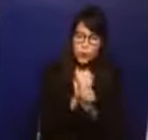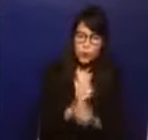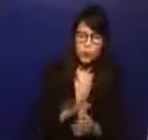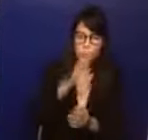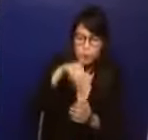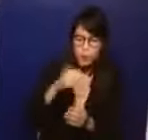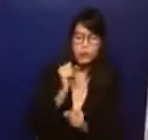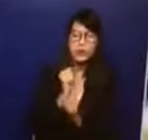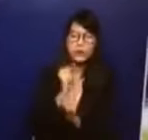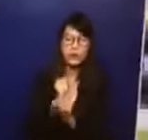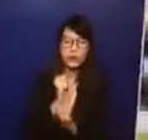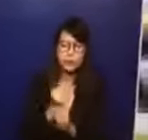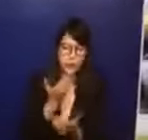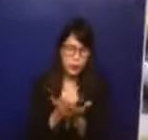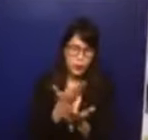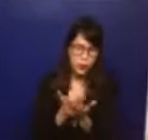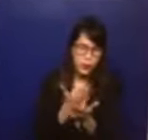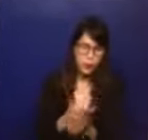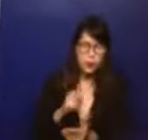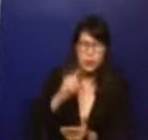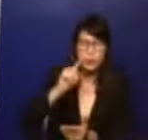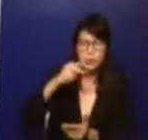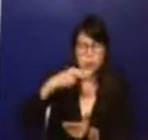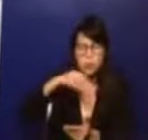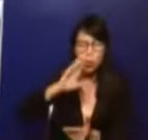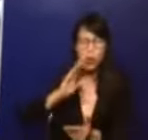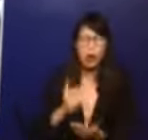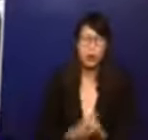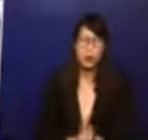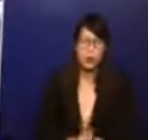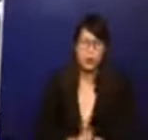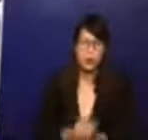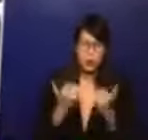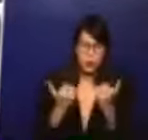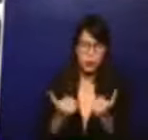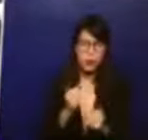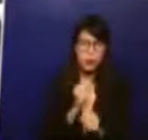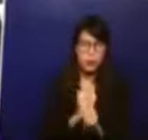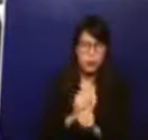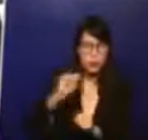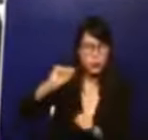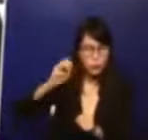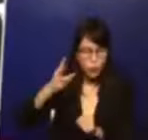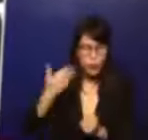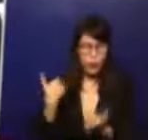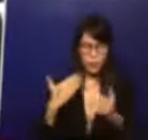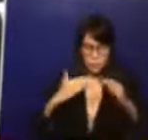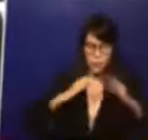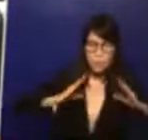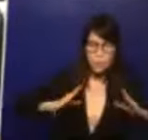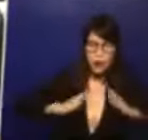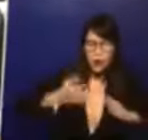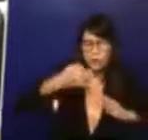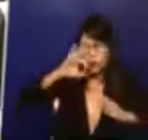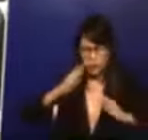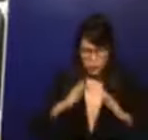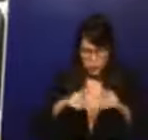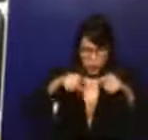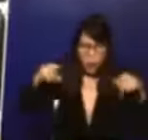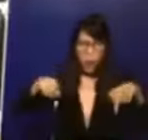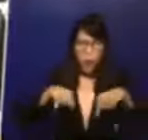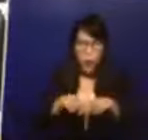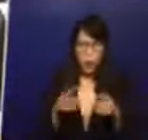ทที่เขาเงินเดือนกันเดือนละแค่หมื่นกว่าบาทนะคะที่เขาได้สวัสดิการอยู่บ้านพักฟรีเป็นห้องเล็กๆที่น